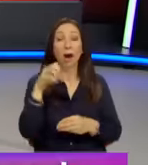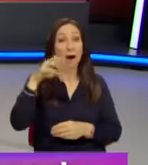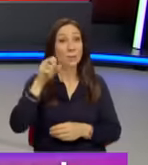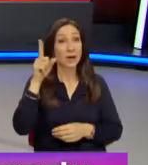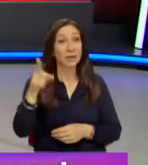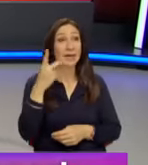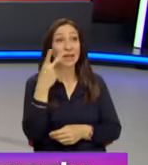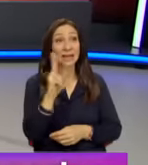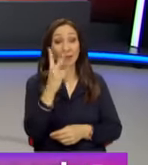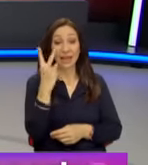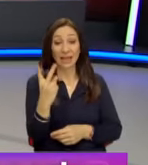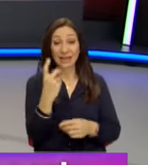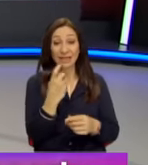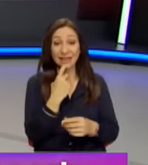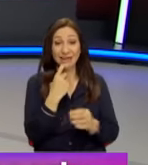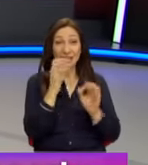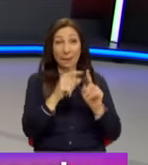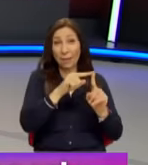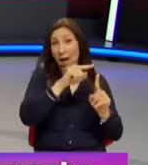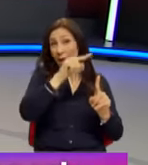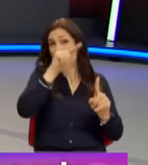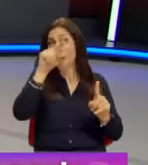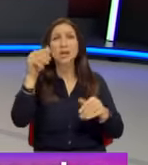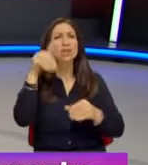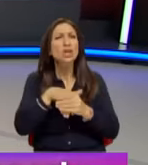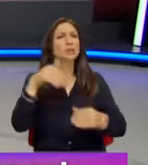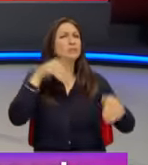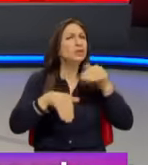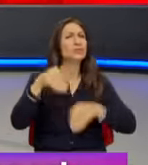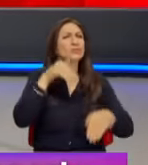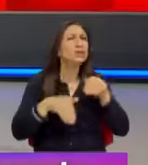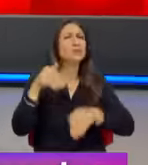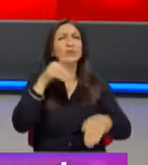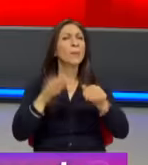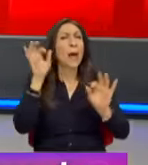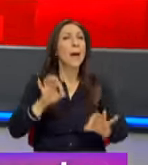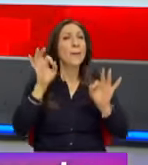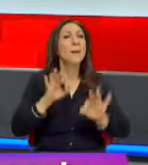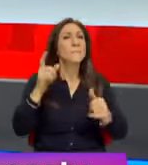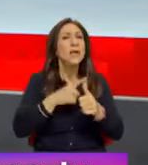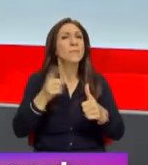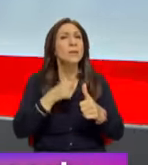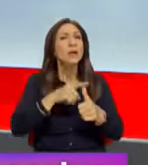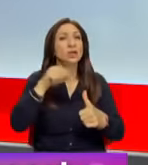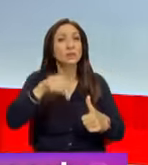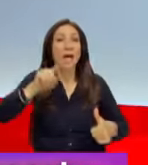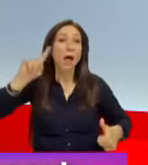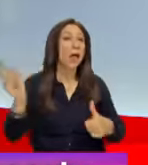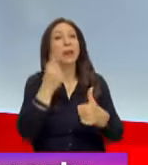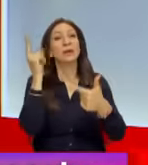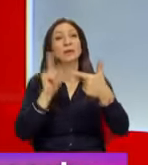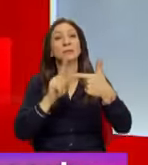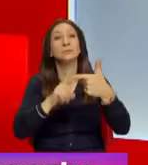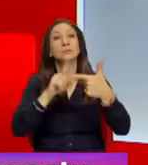Parti 2002 senesinden beri girdiği seçimlerde ise ilk kez ikinci parti oldu.